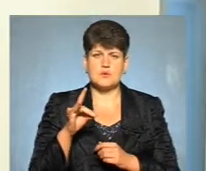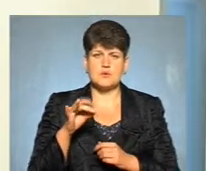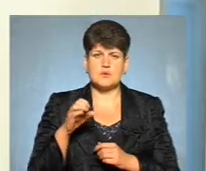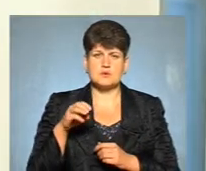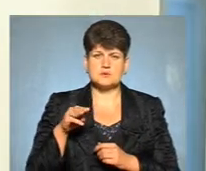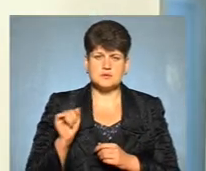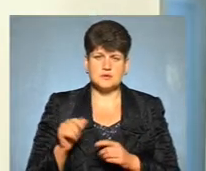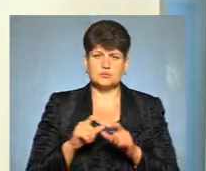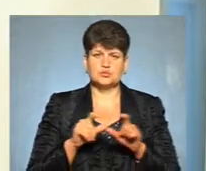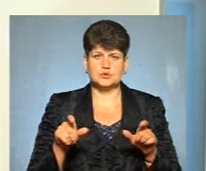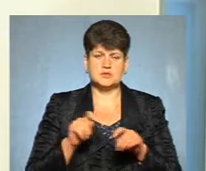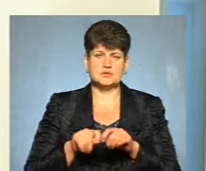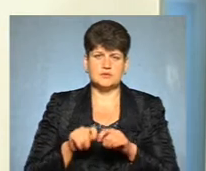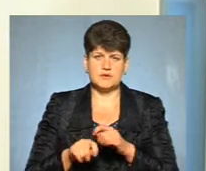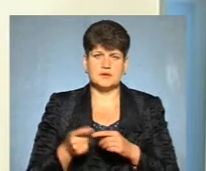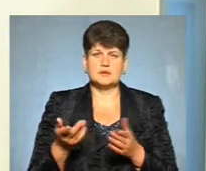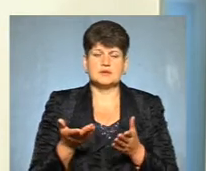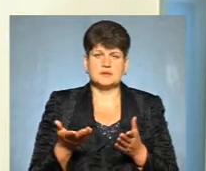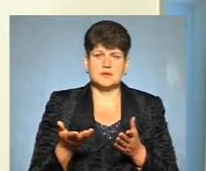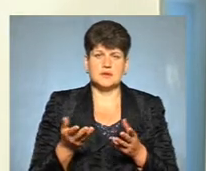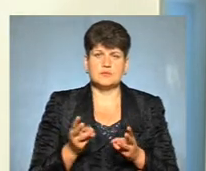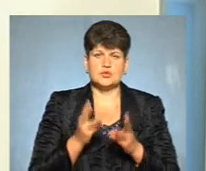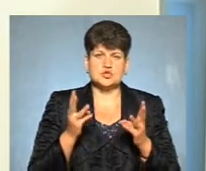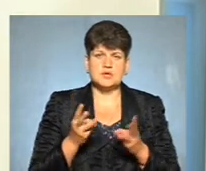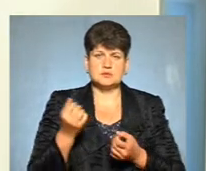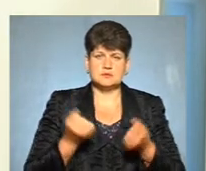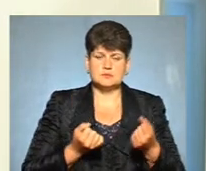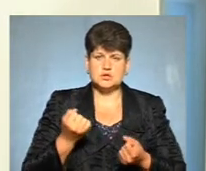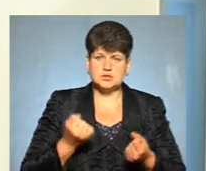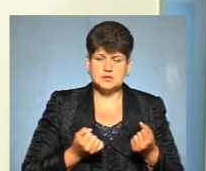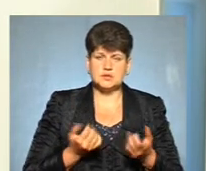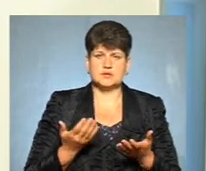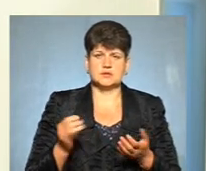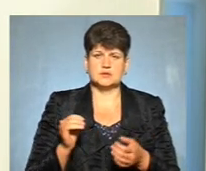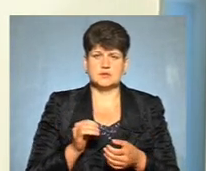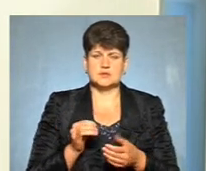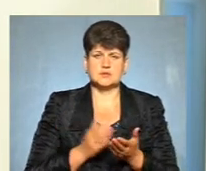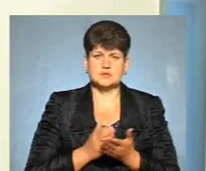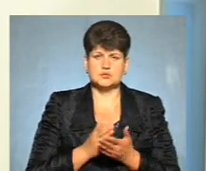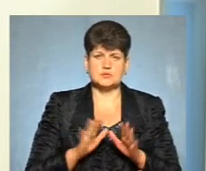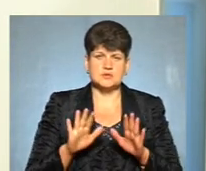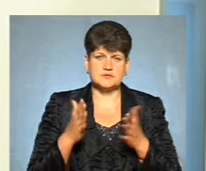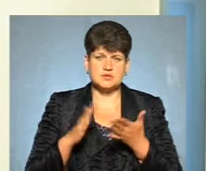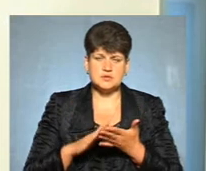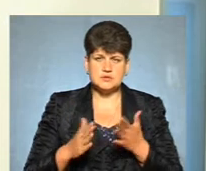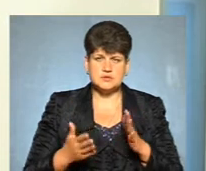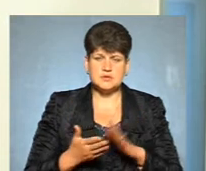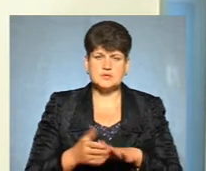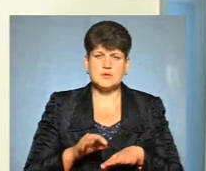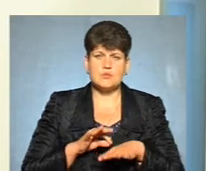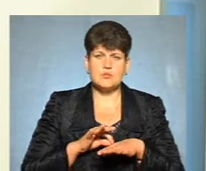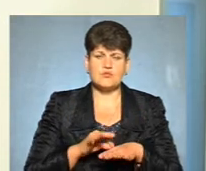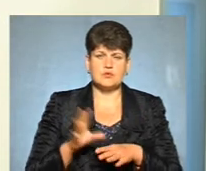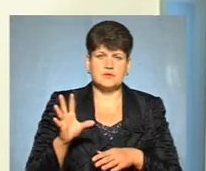де буквально пожежні машини і служби надзвичайних ситуацій проводили оці